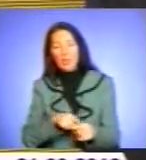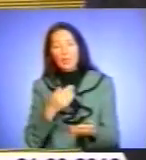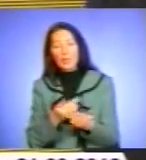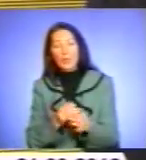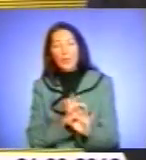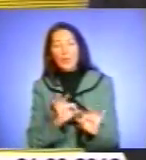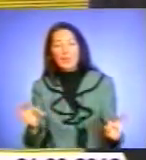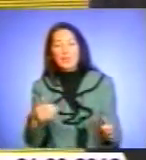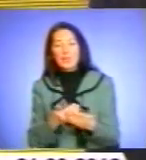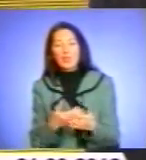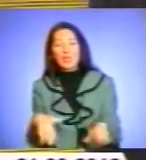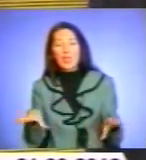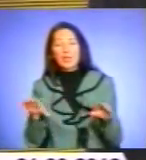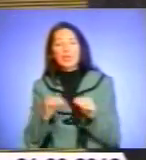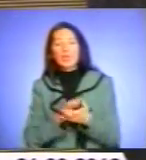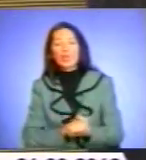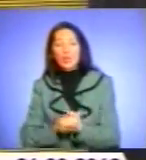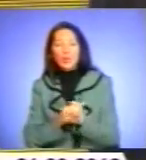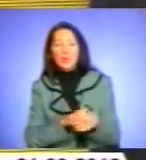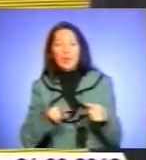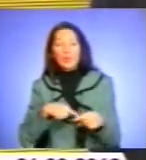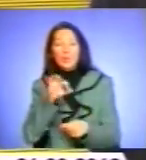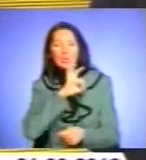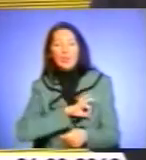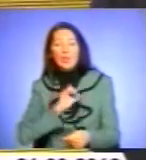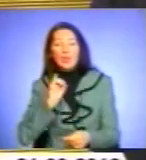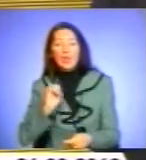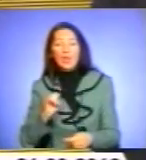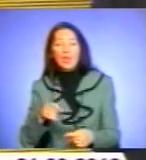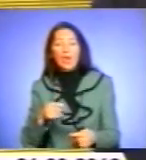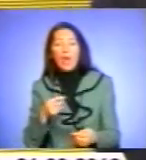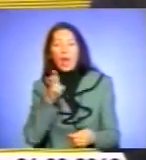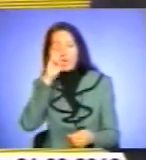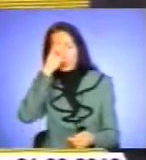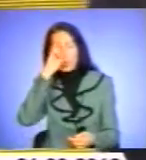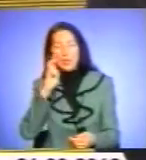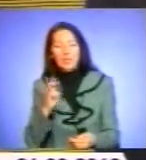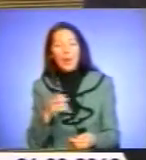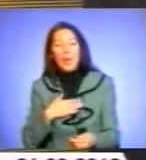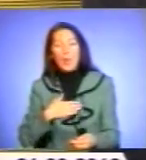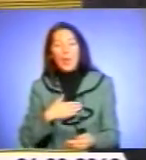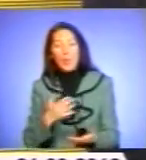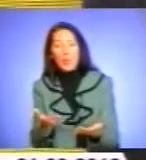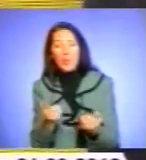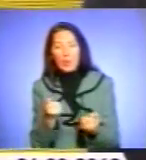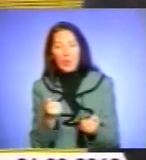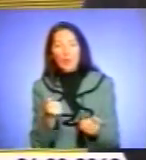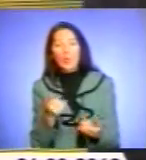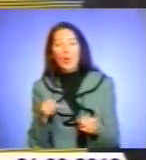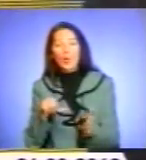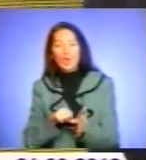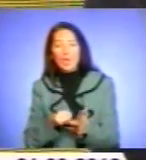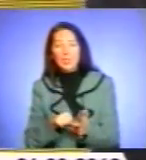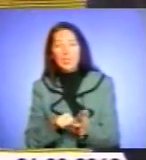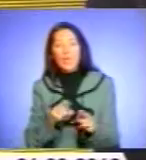пример содружества бизнеса и государства. И мы принимали участие